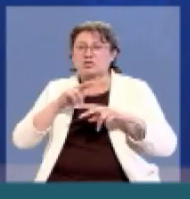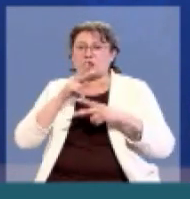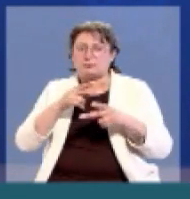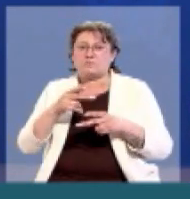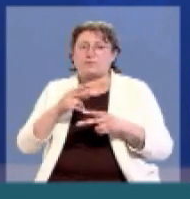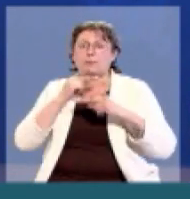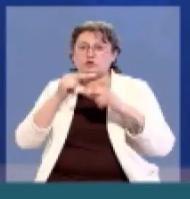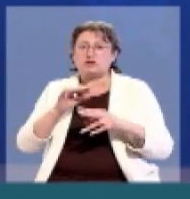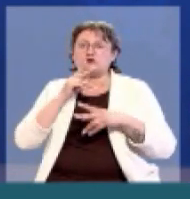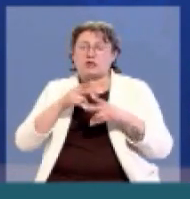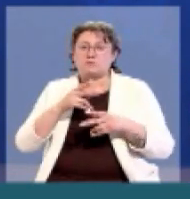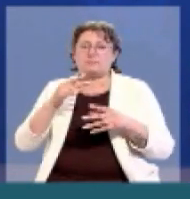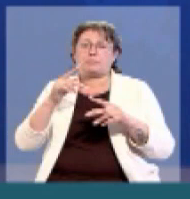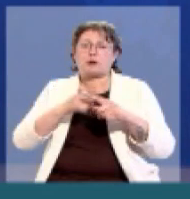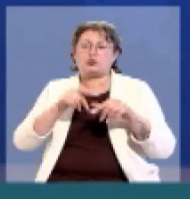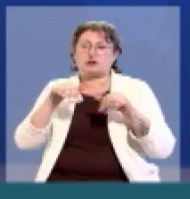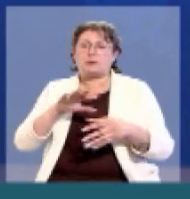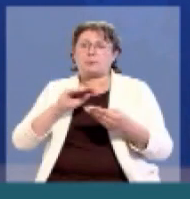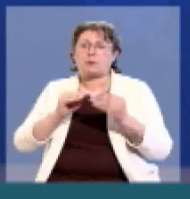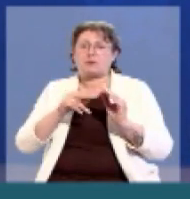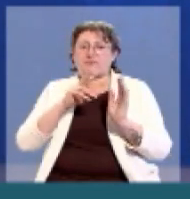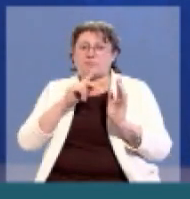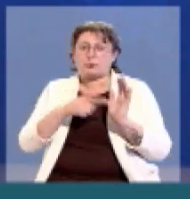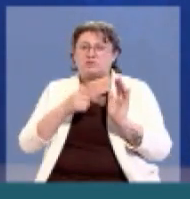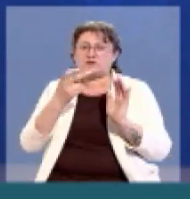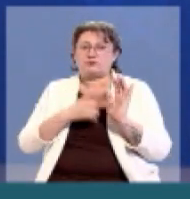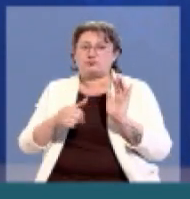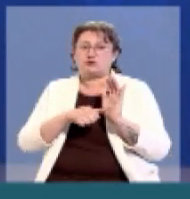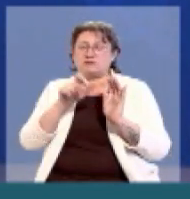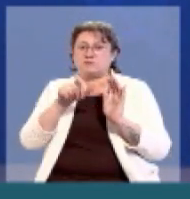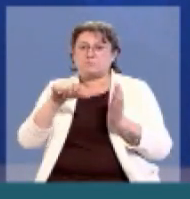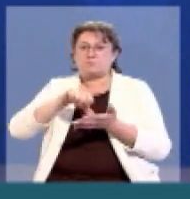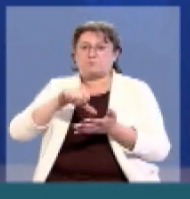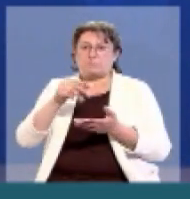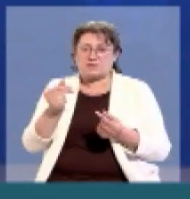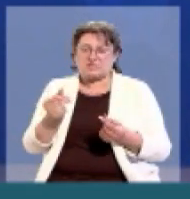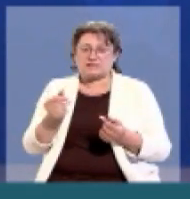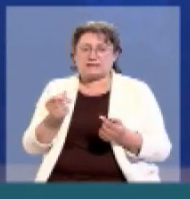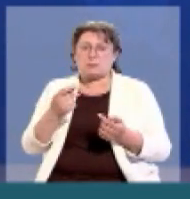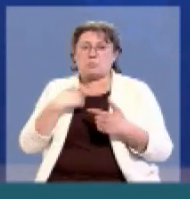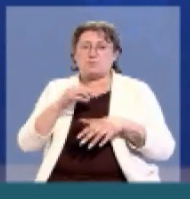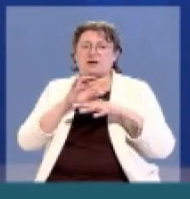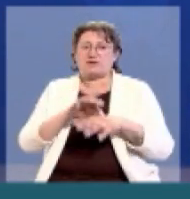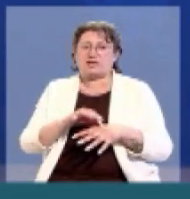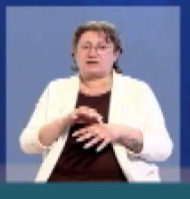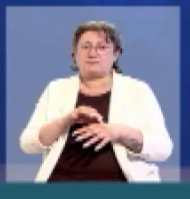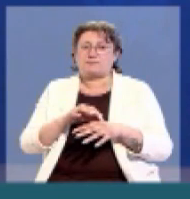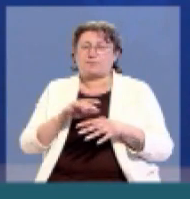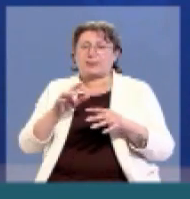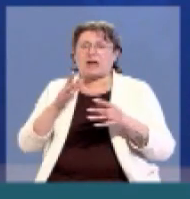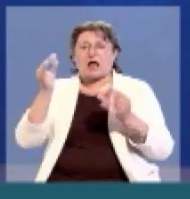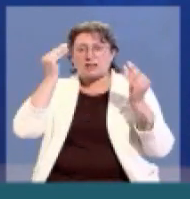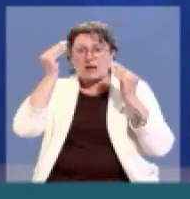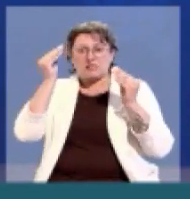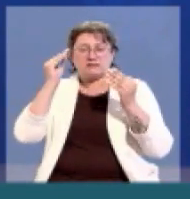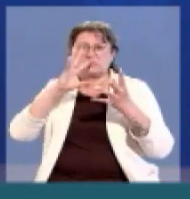В рамках проекта положительно решены проблемные вопросы 286 представителей бизнеса. Мы провели анализ сфер, в которых чаще